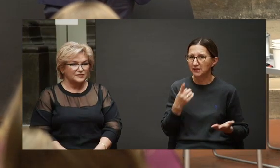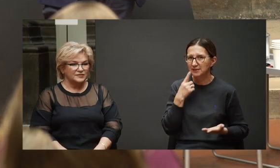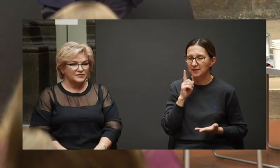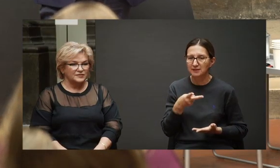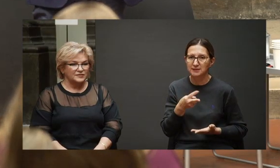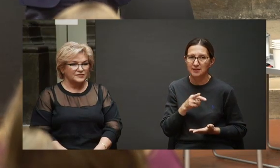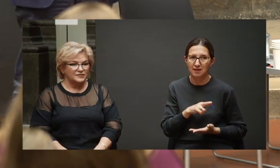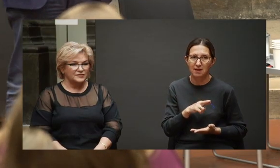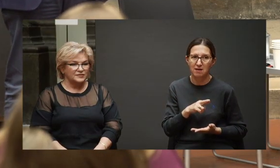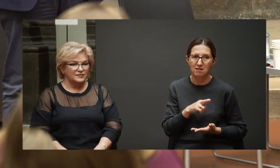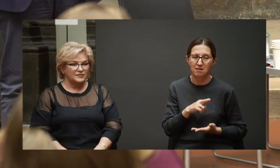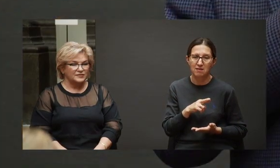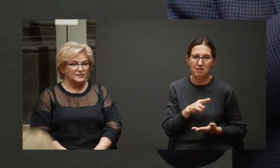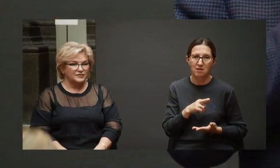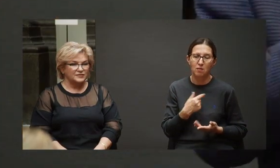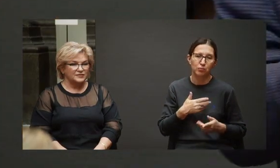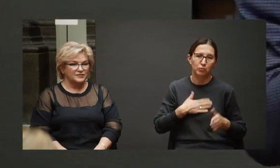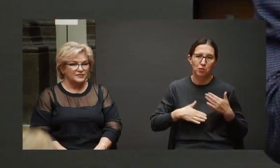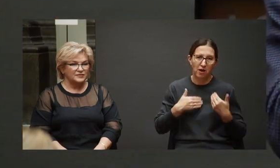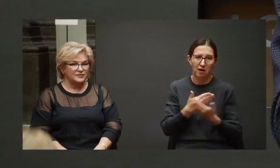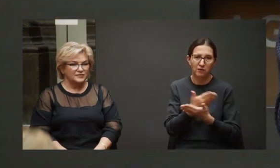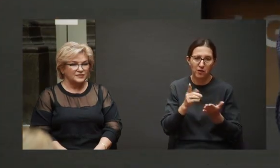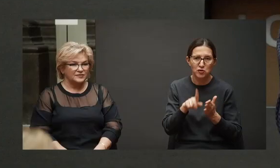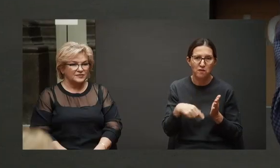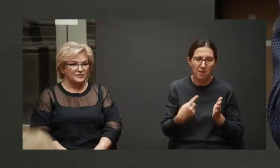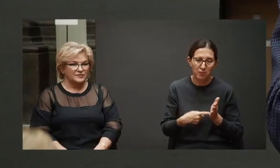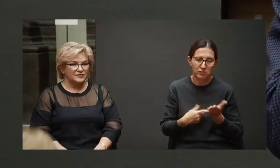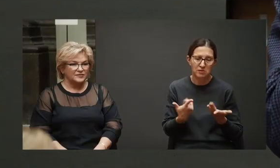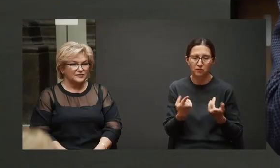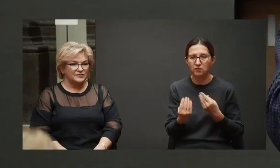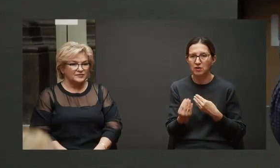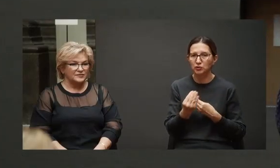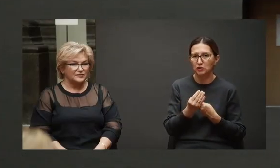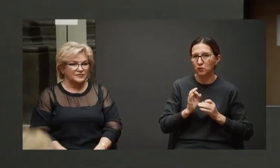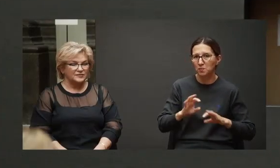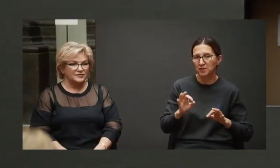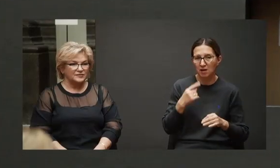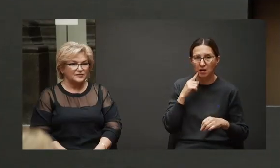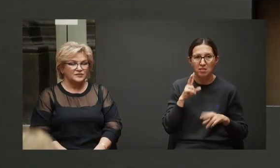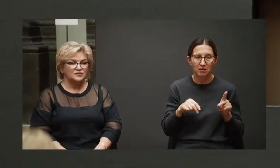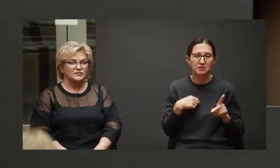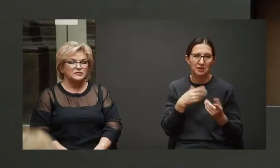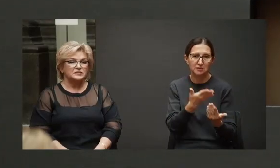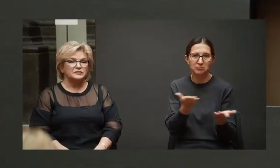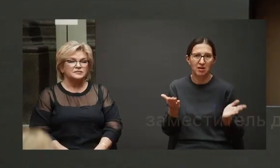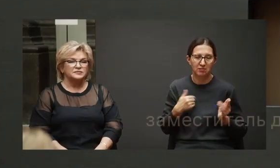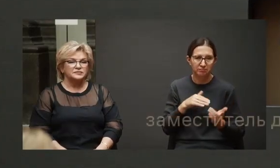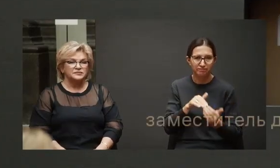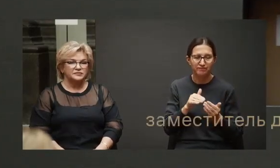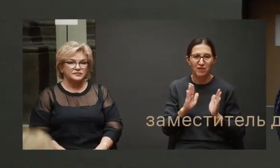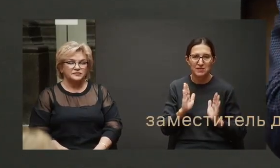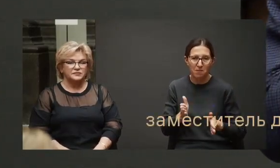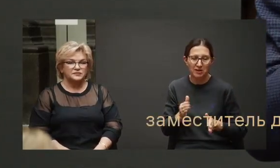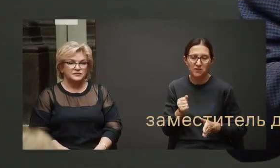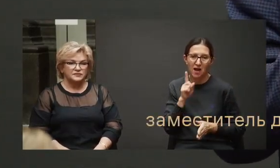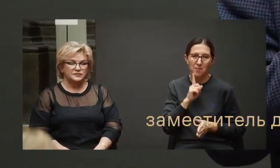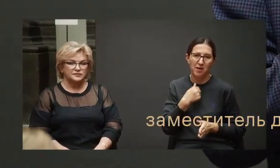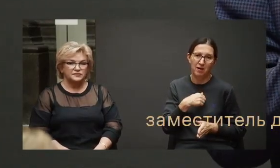я приветствую вопросы из зала, даю какие-то реплики, надеюсь на взаимодействие. Но пока